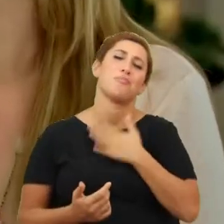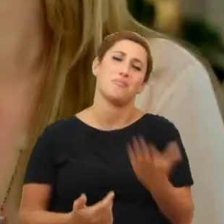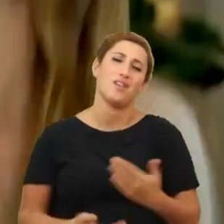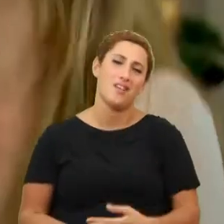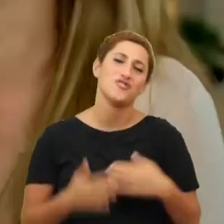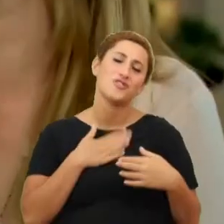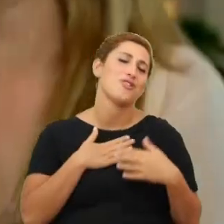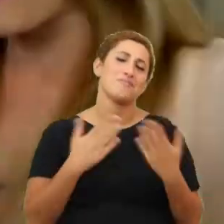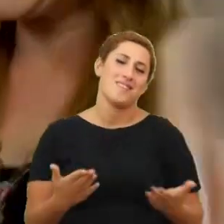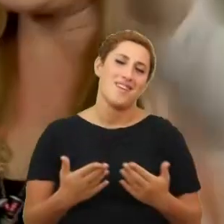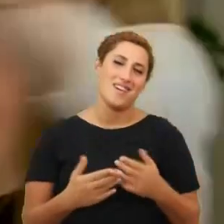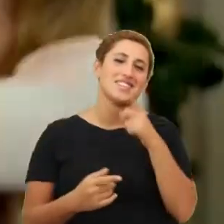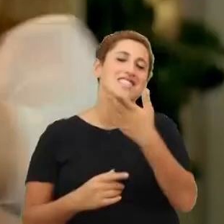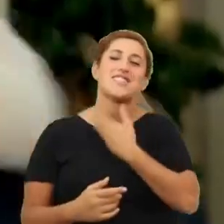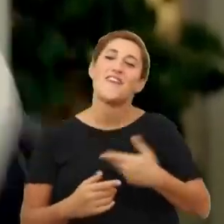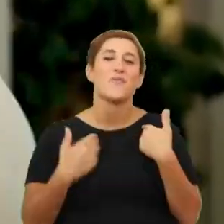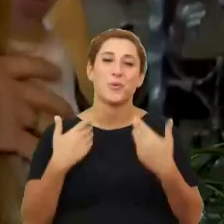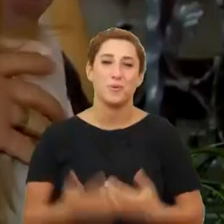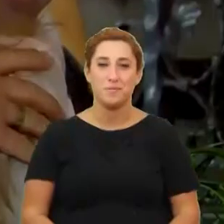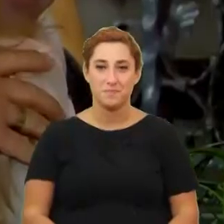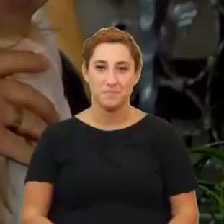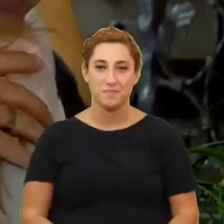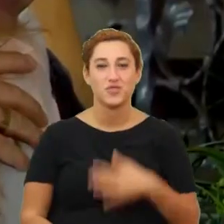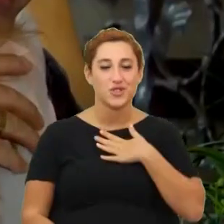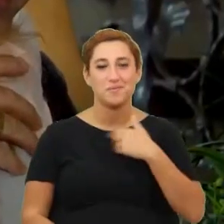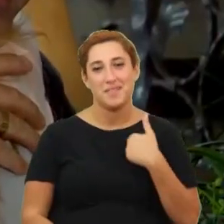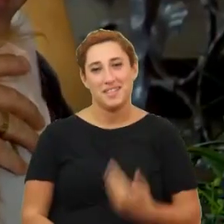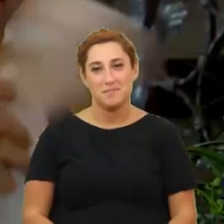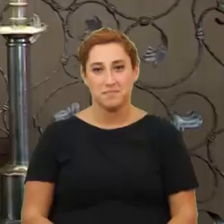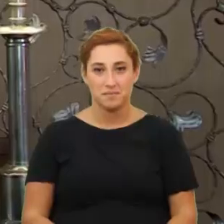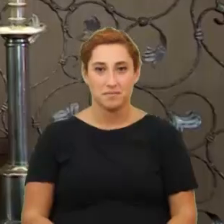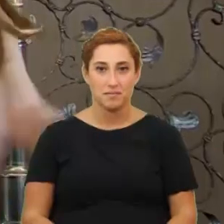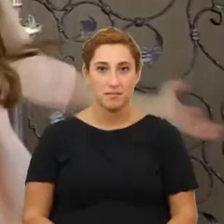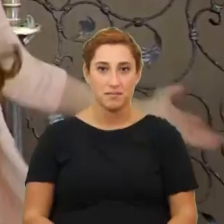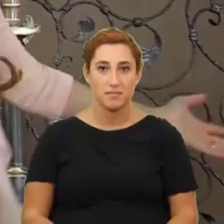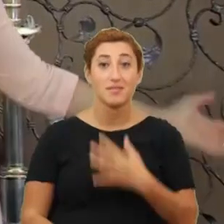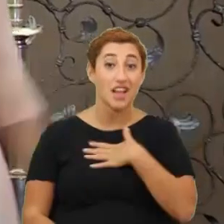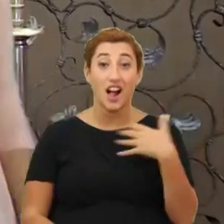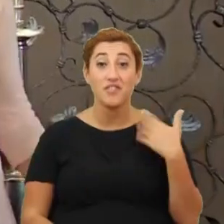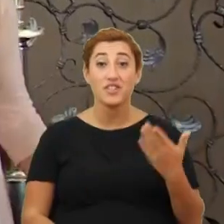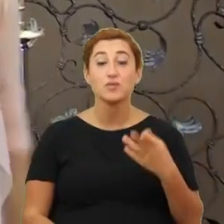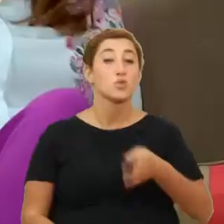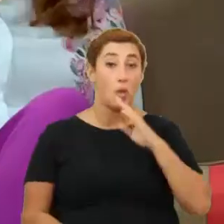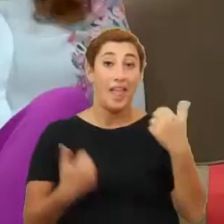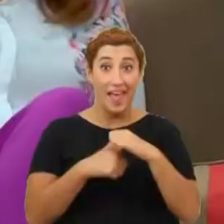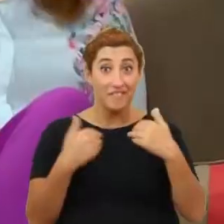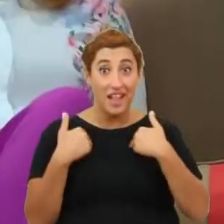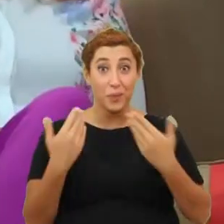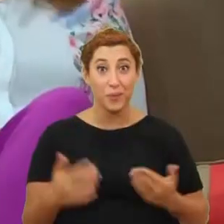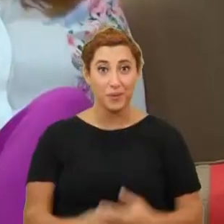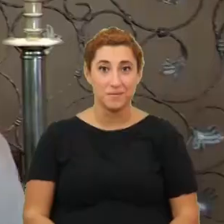ya. Canım benim ya. Seni seviyorum. Ay canım benim. Ay aşkocuğum sonunda